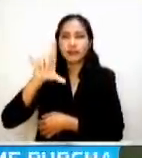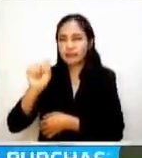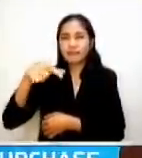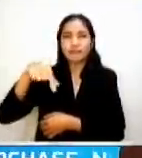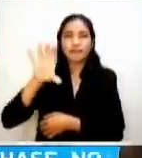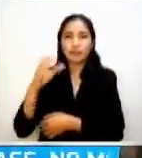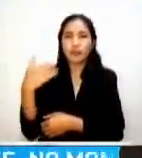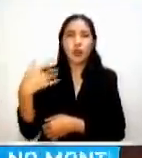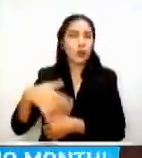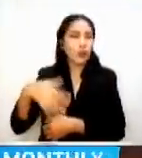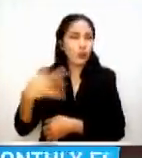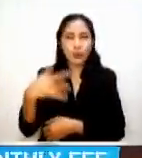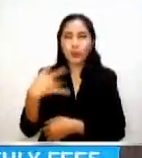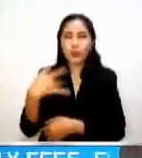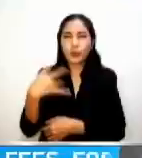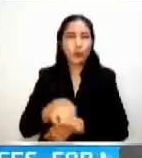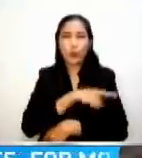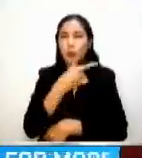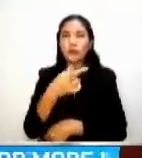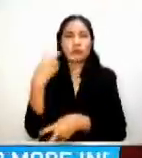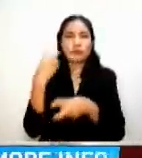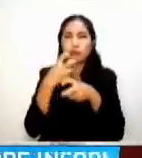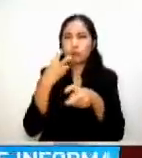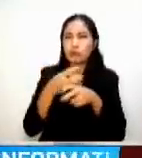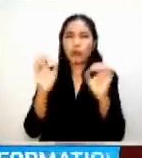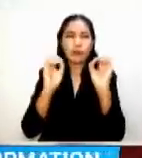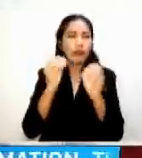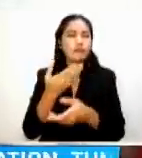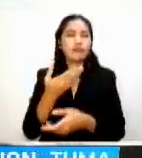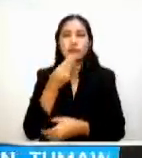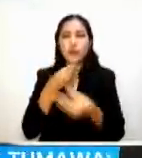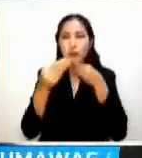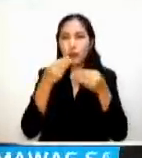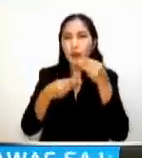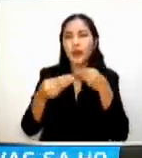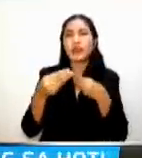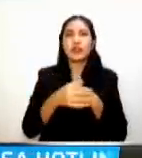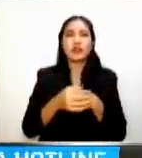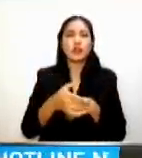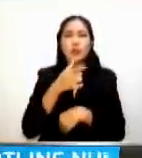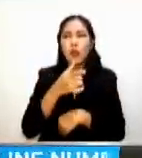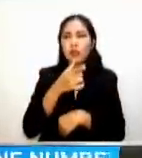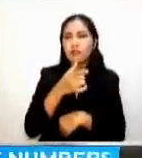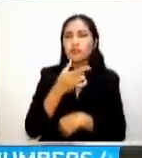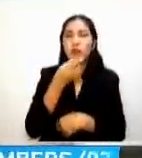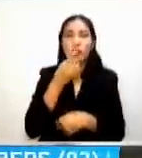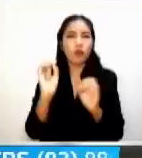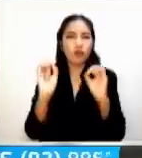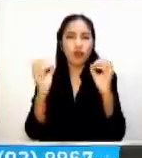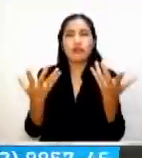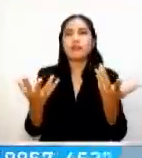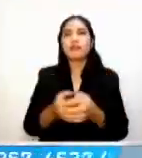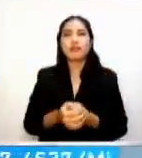kami. Pinahirapan kami kasi wala pong kain. Panangalian ng hapunan. Gutom. Inabot ng madaling araw ang pamimigay